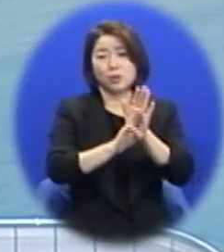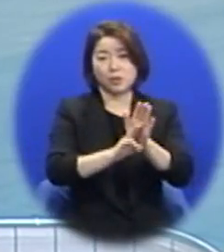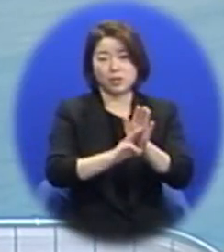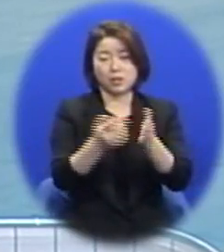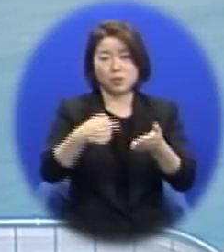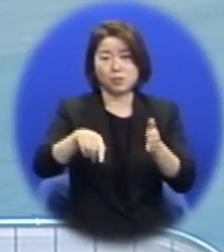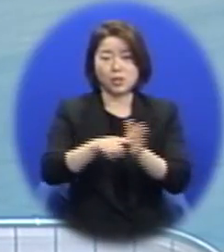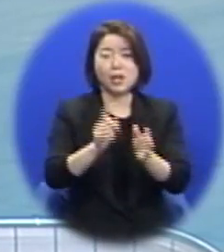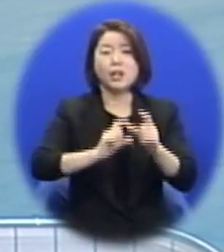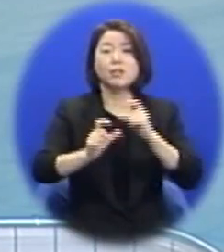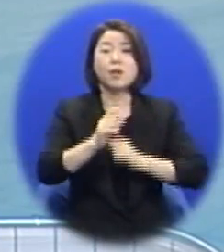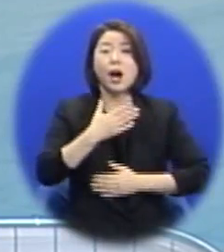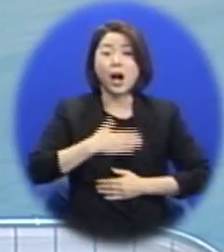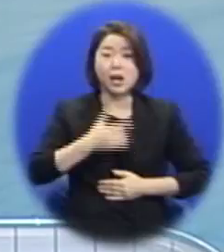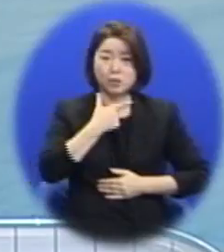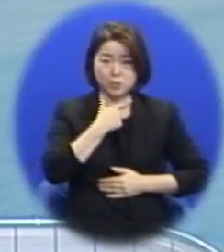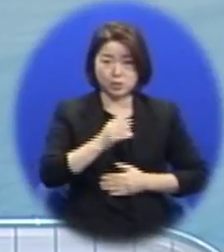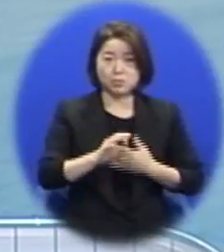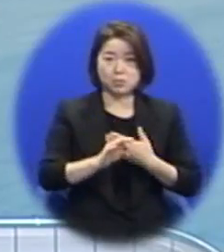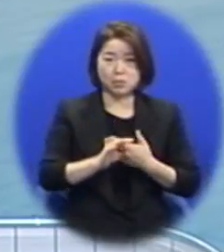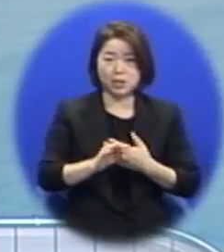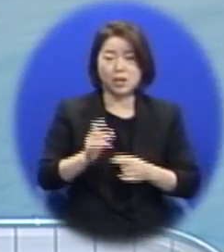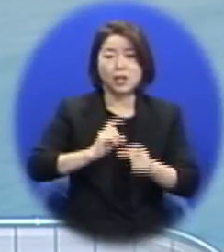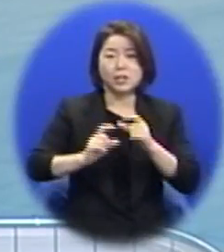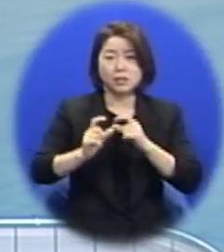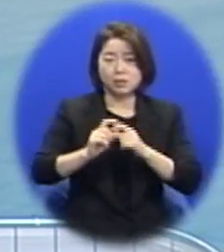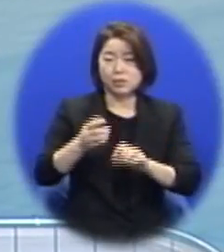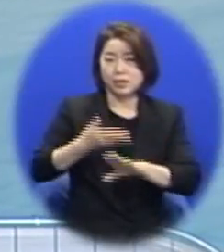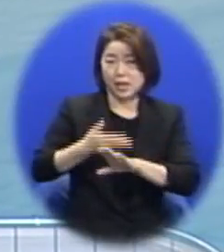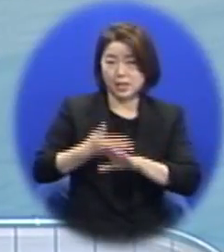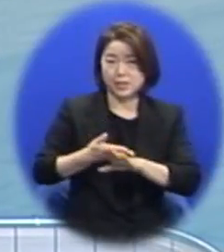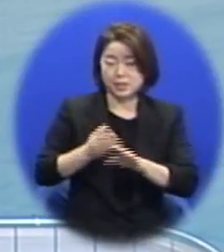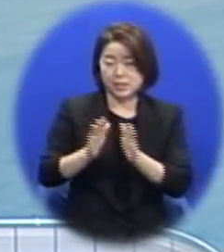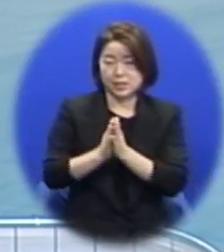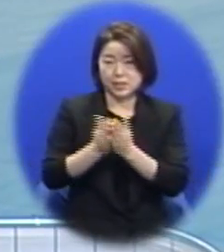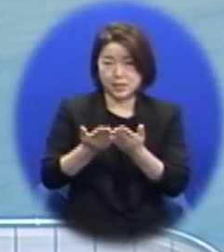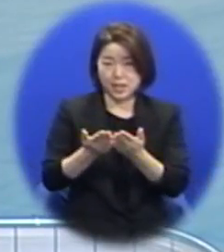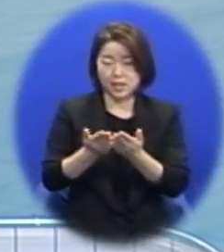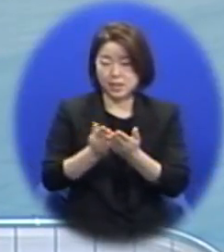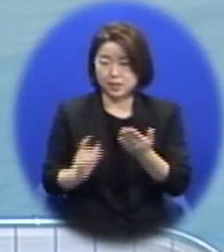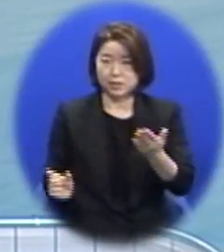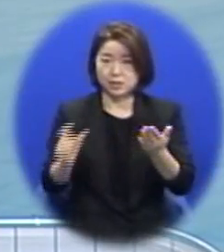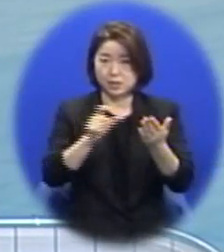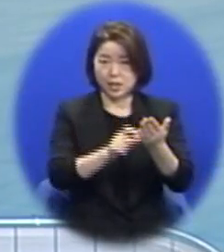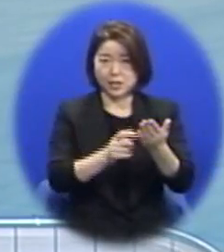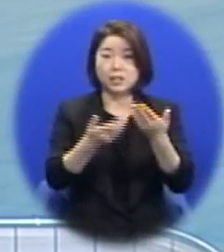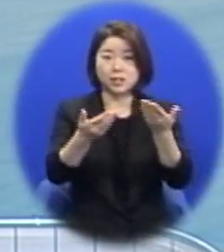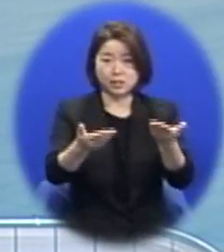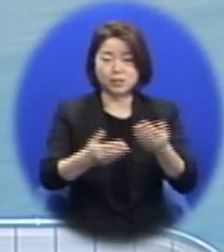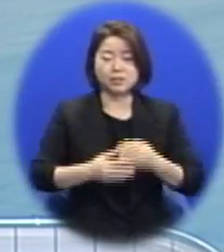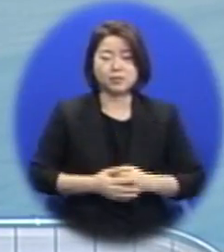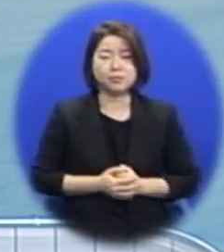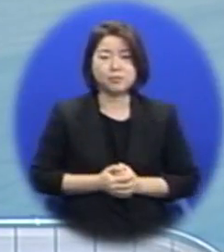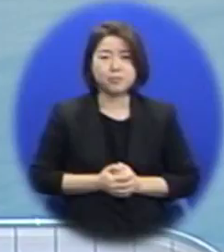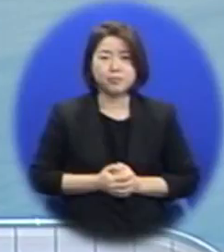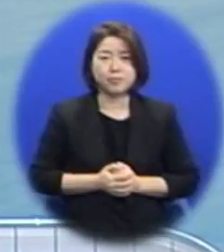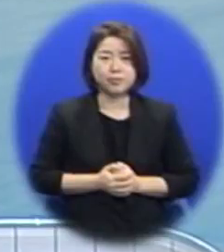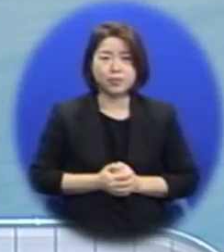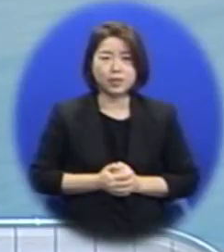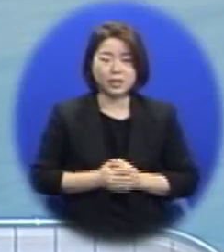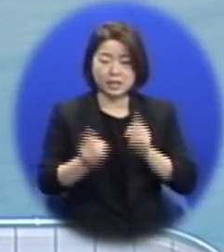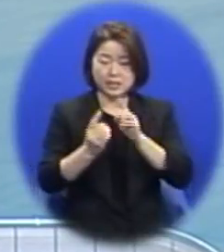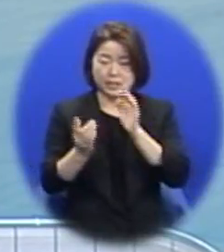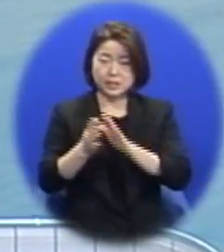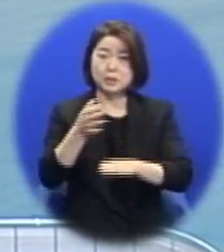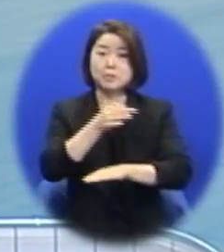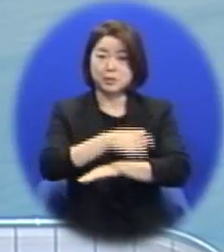싶으신 분들에게는 좋은 책을 제가 다음 주에 주보에 실어드리겠습니다. 그래서 직접